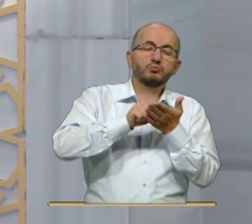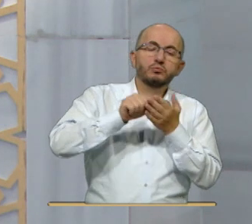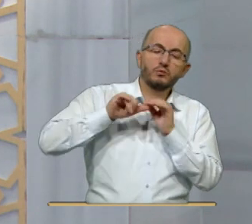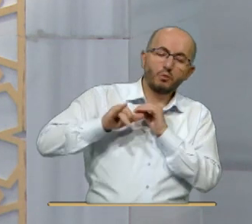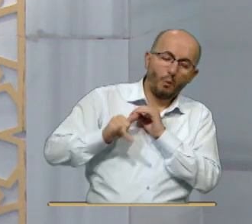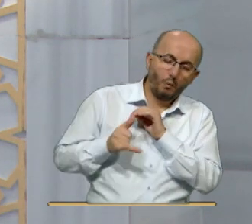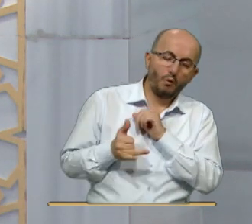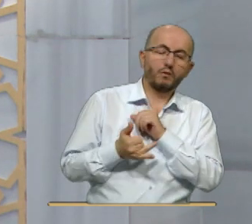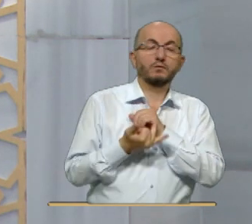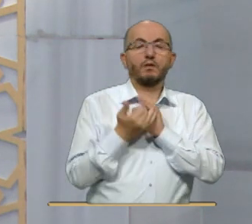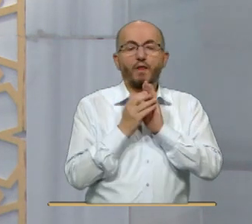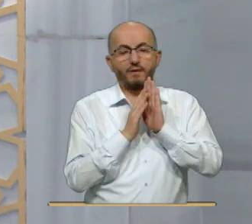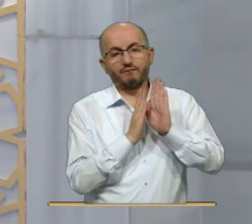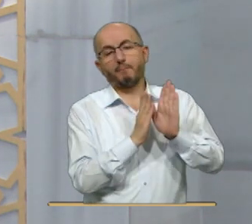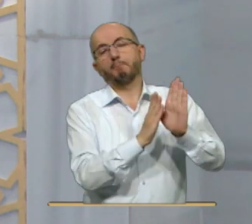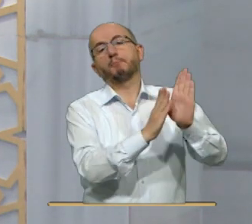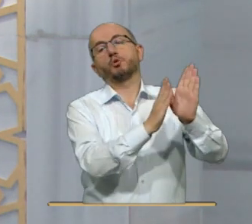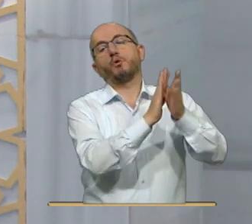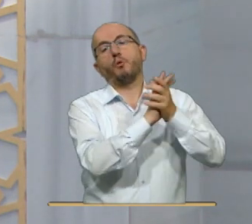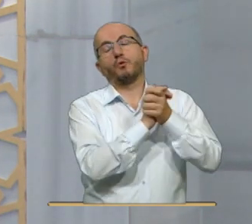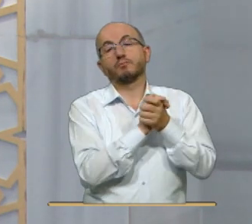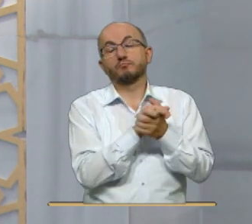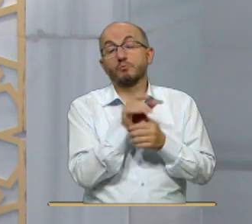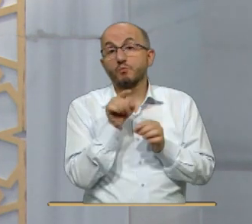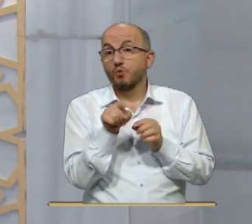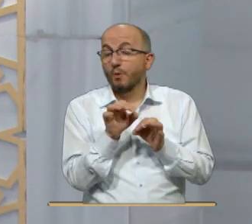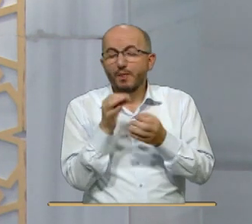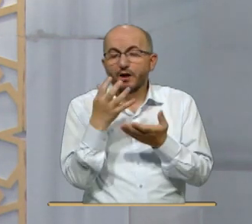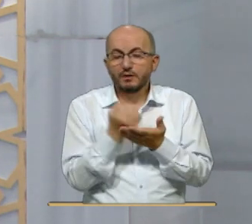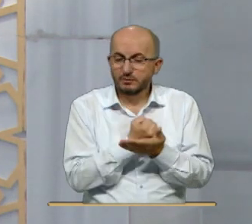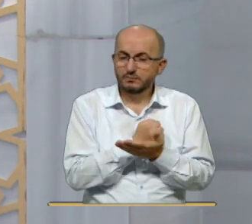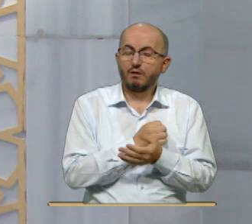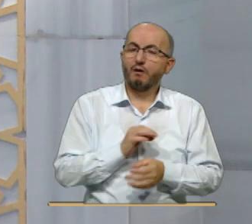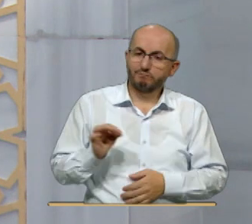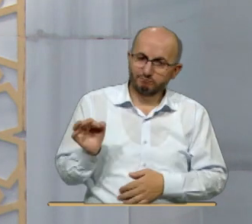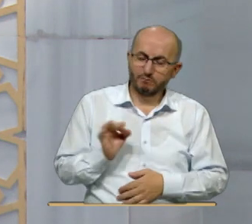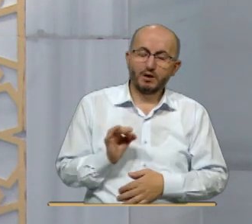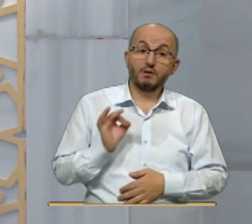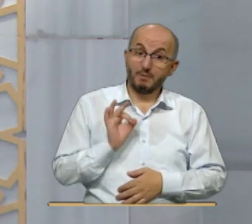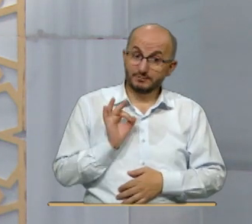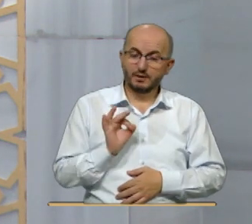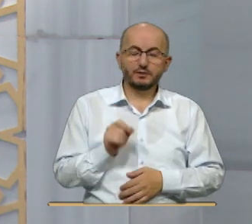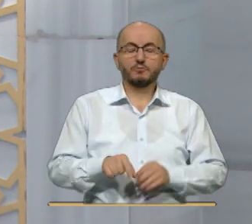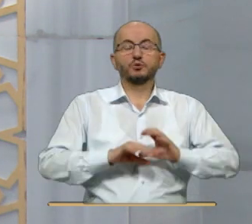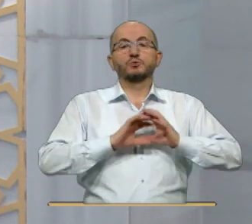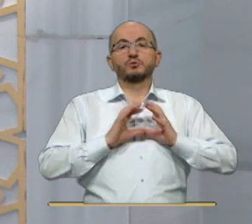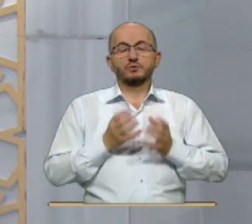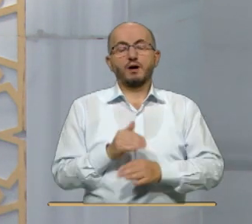yoğunluğu ile devam ediyor. Bunlar ne kazandırıyor insana? Elbette ki insanın bu